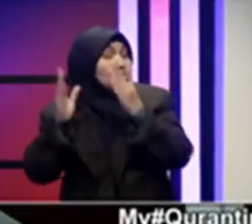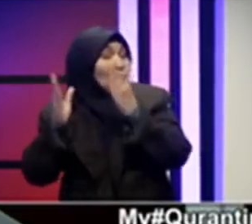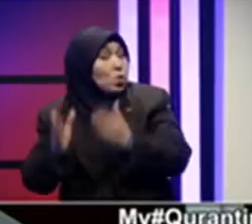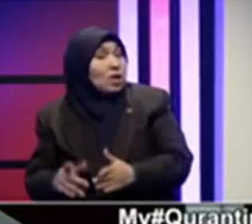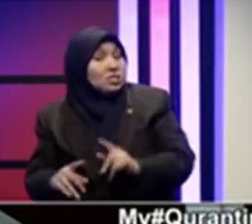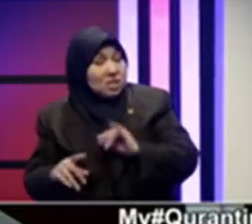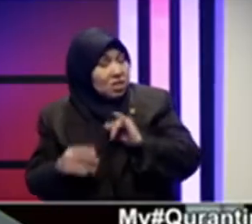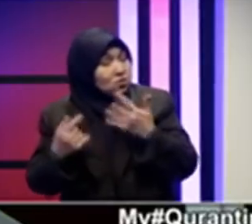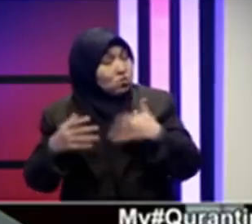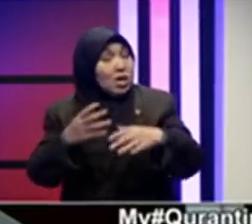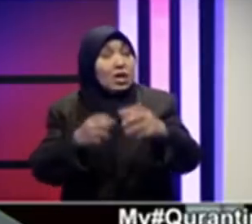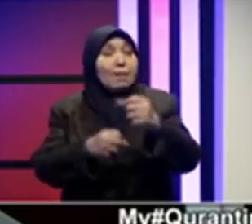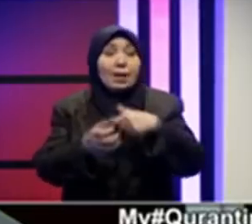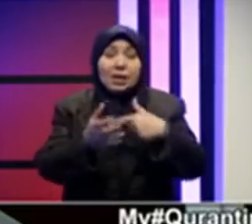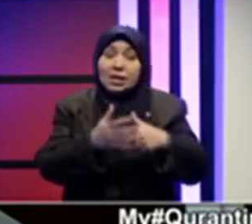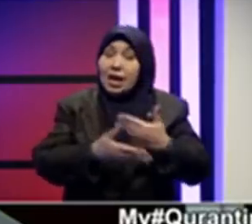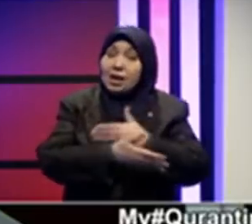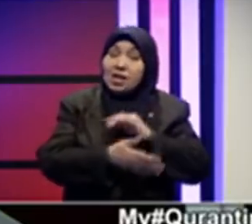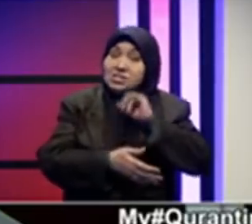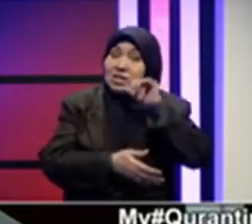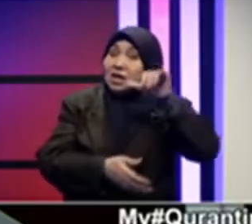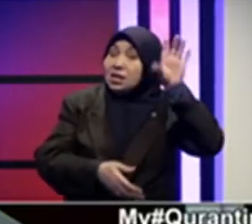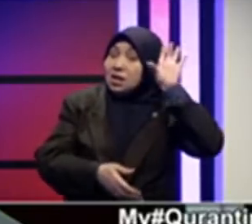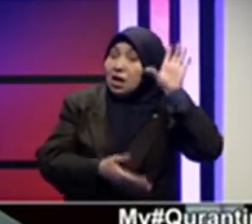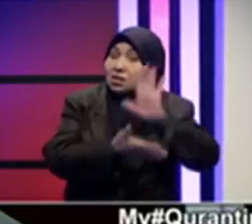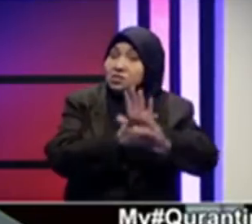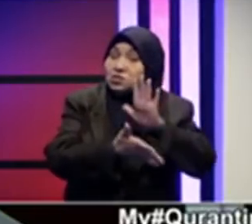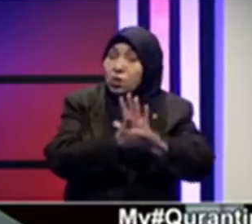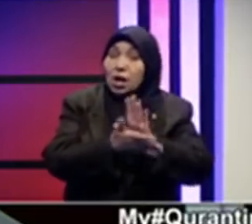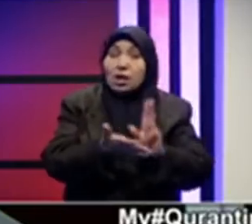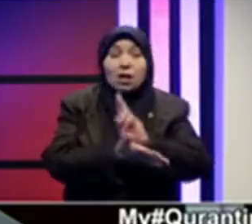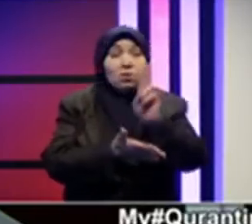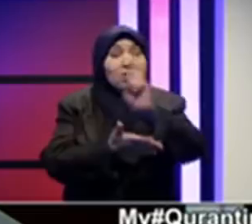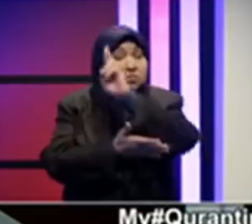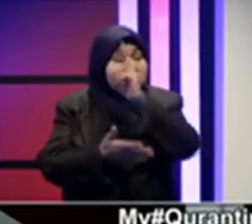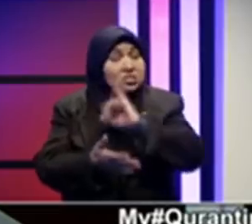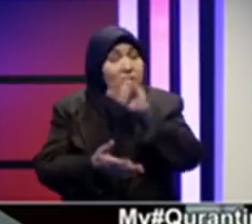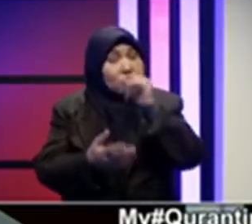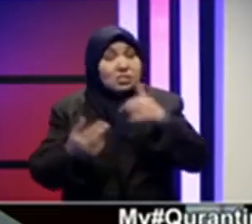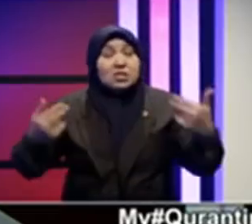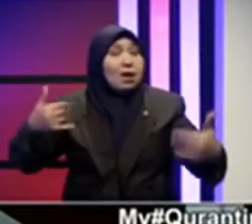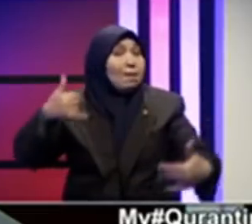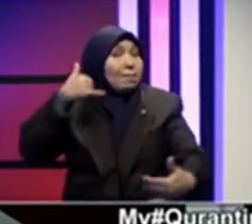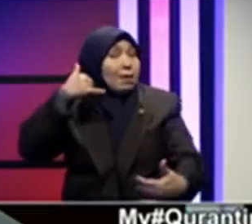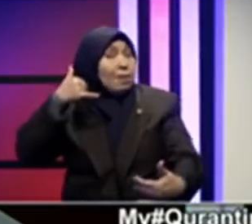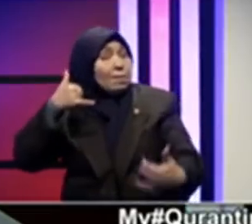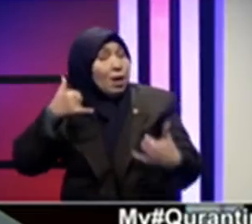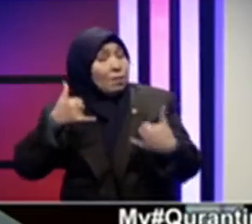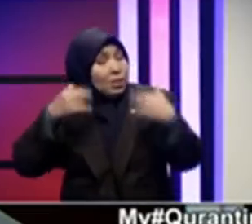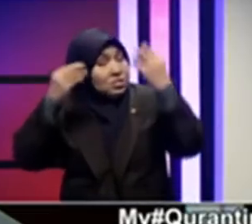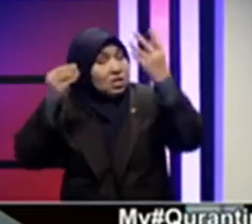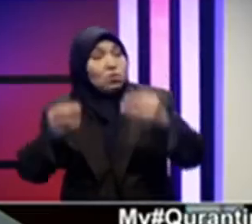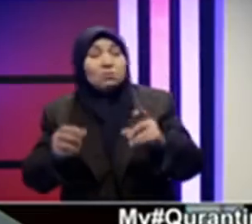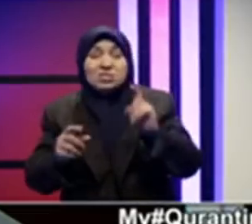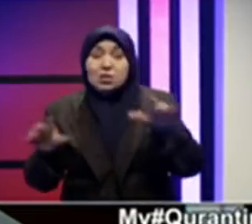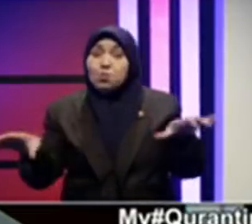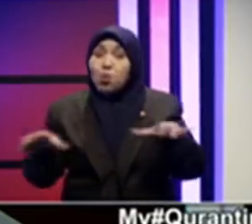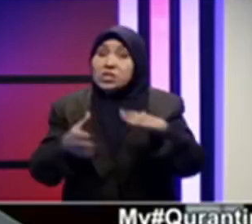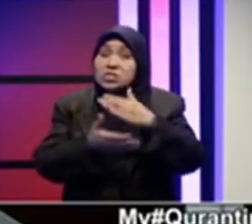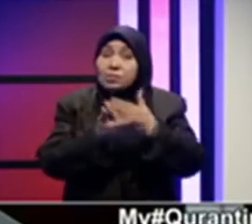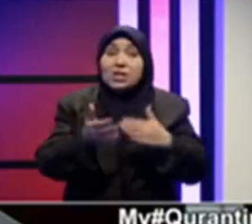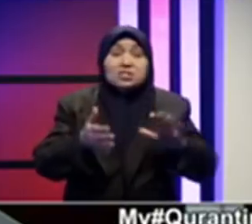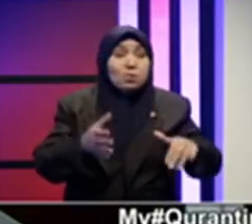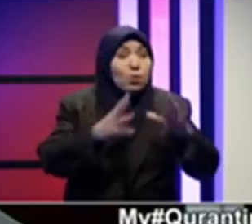saya dah dapat ini. Anak saya tak dengar kat sekolah, dekat universiti. Saya kena berhubung dengan cikgu, saya kena buat sesuatu